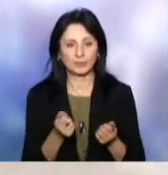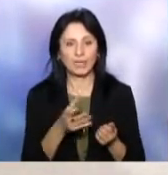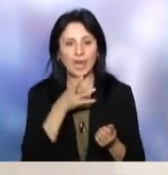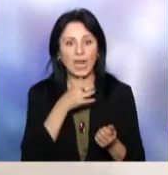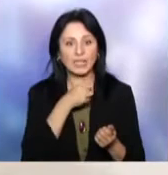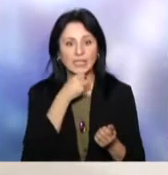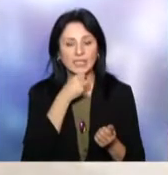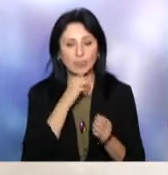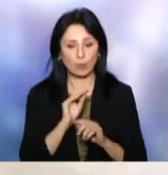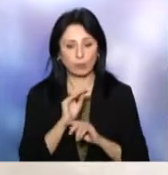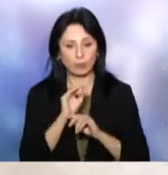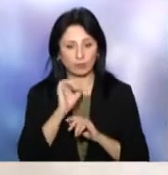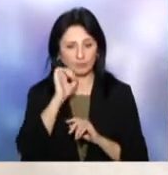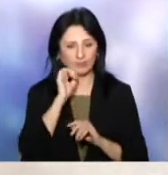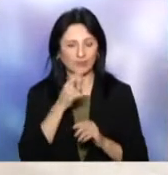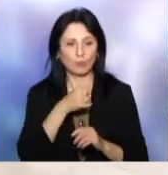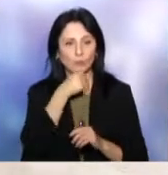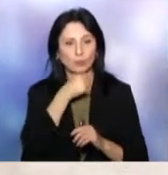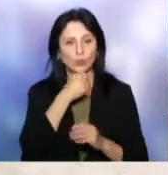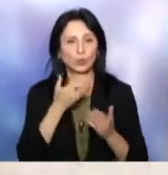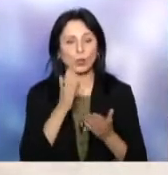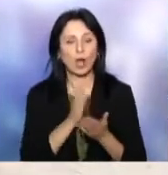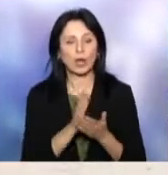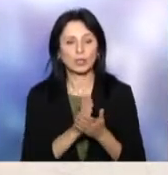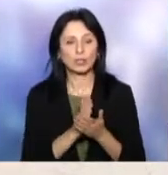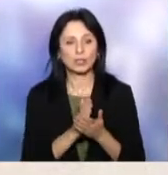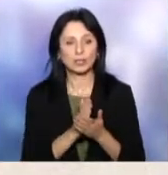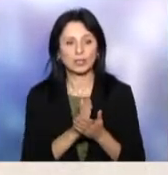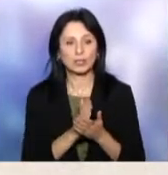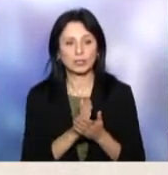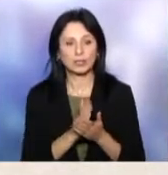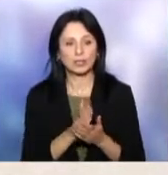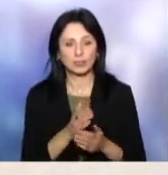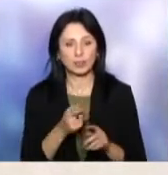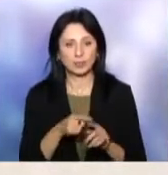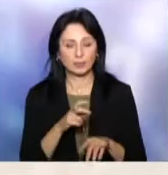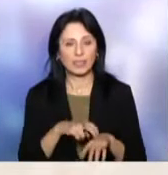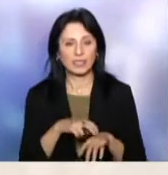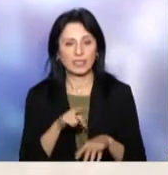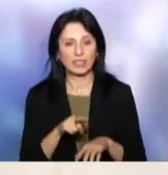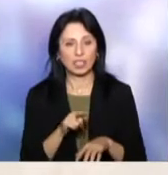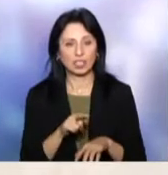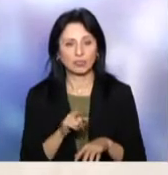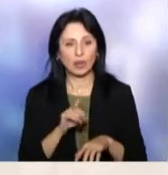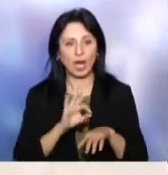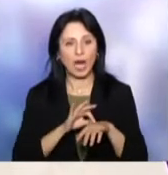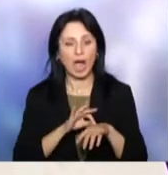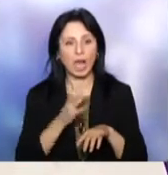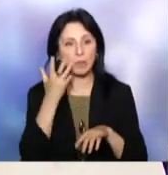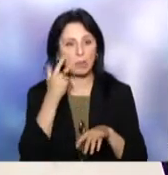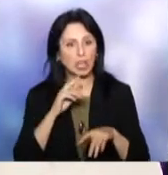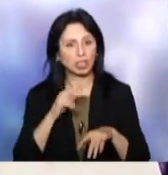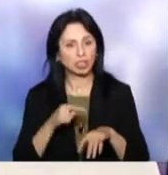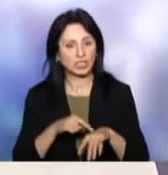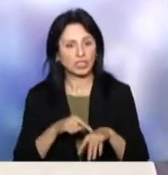ასაკის მატებასთან ერთად თუ არის ცნობილი მედიცინაში რომ კანმა ფერი შეიცვალოს?